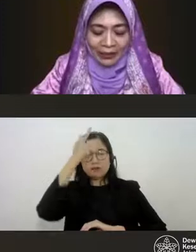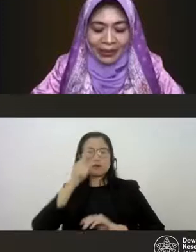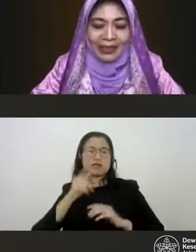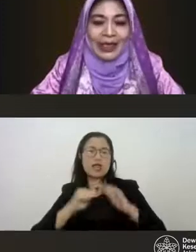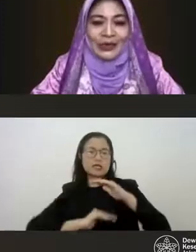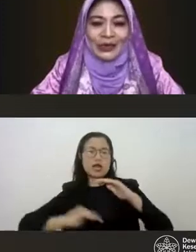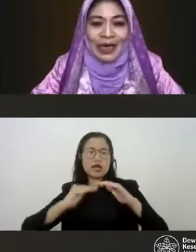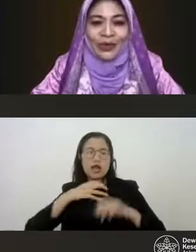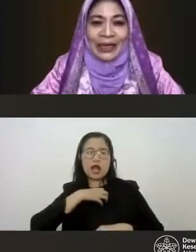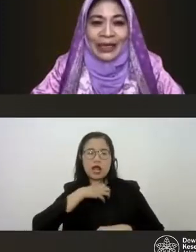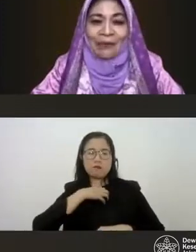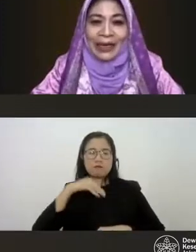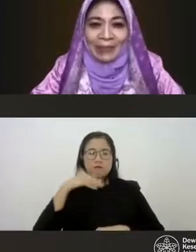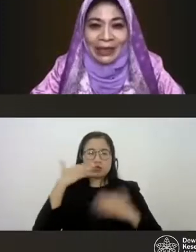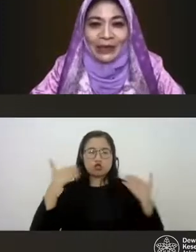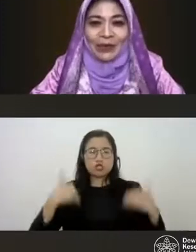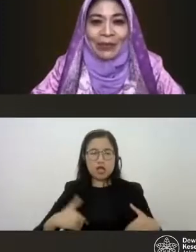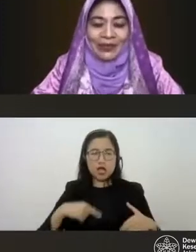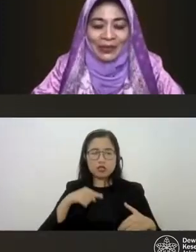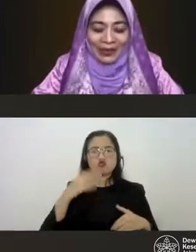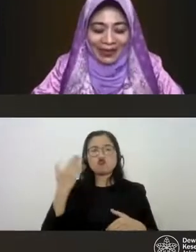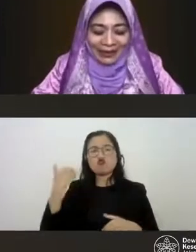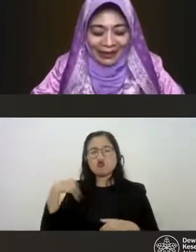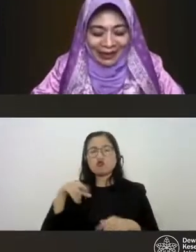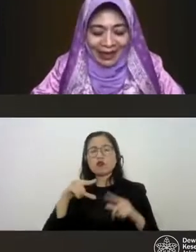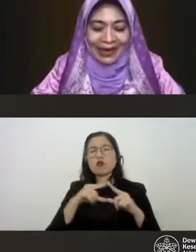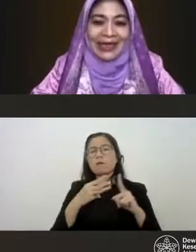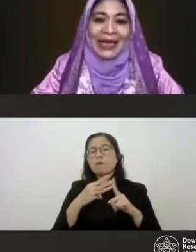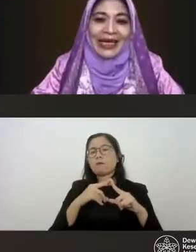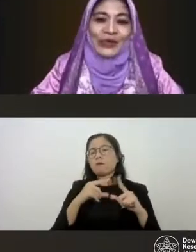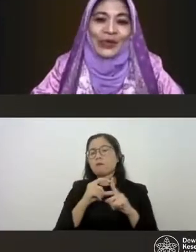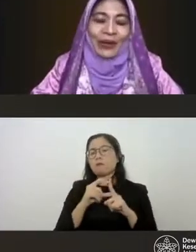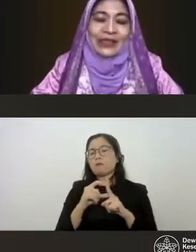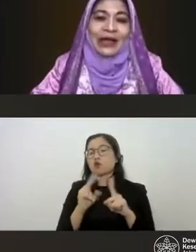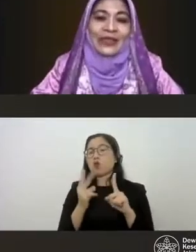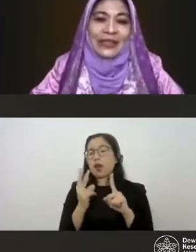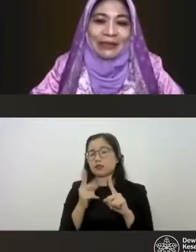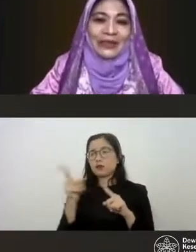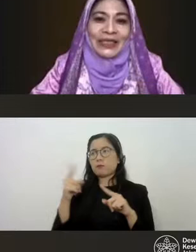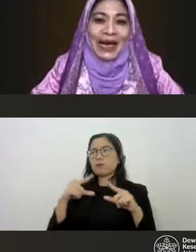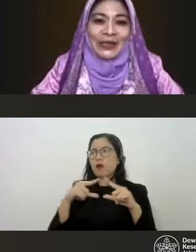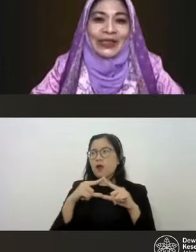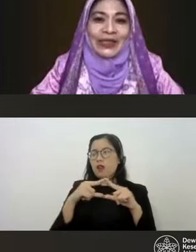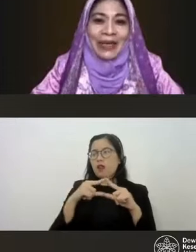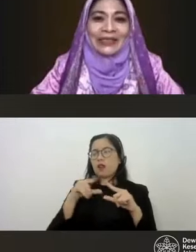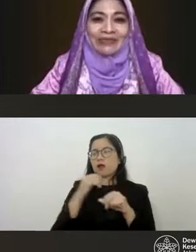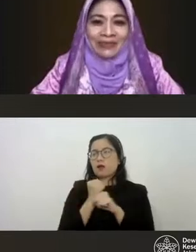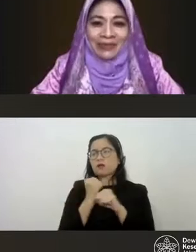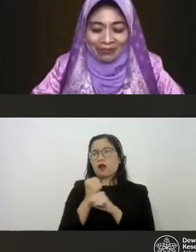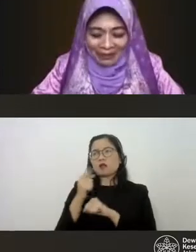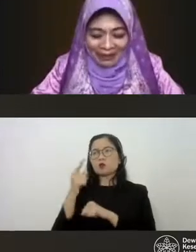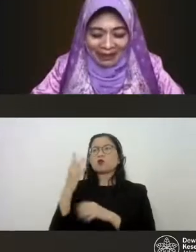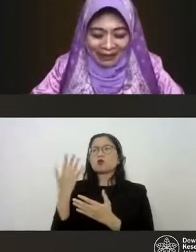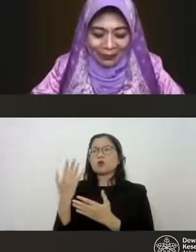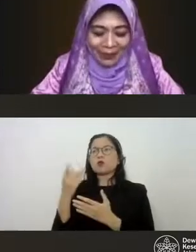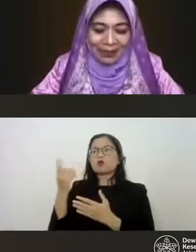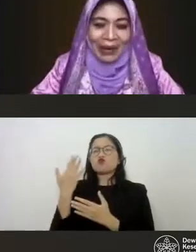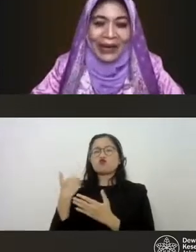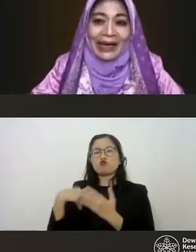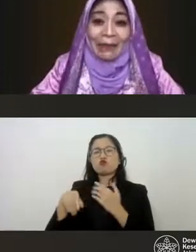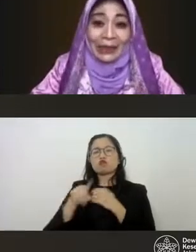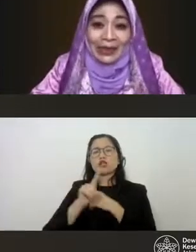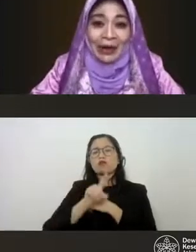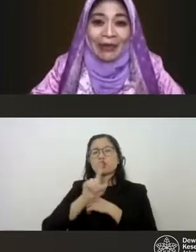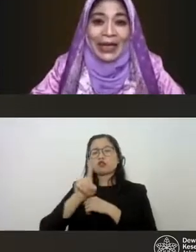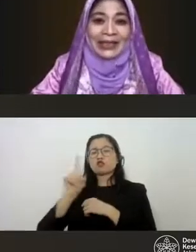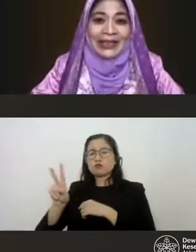manusia. Dan itu dilakukannya pada abad ke-12 loh ya. Karena Al-Ghazali itu wafat tahun 1111 Masehi.